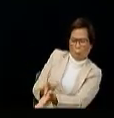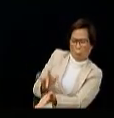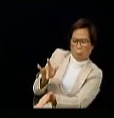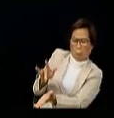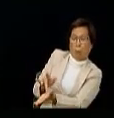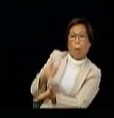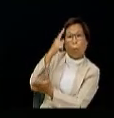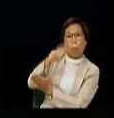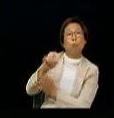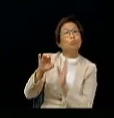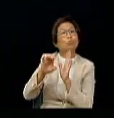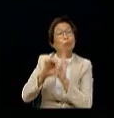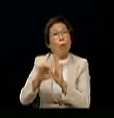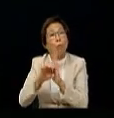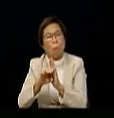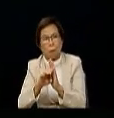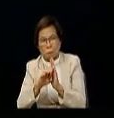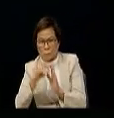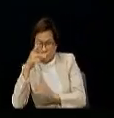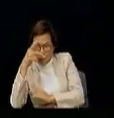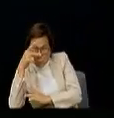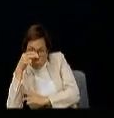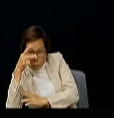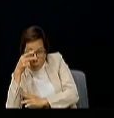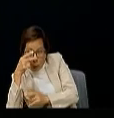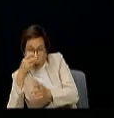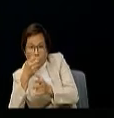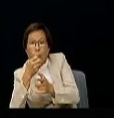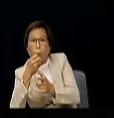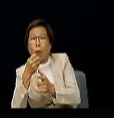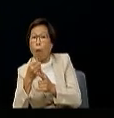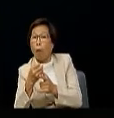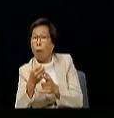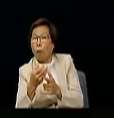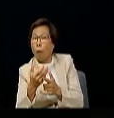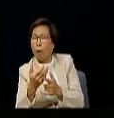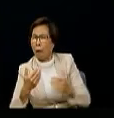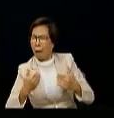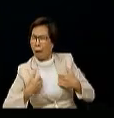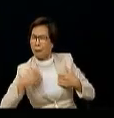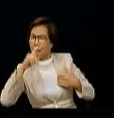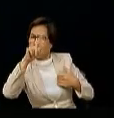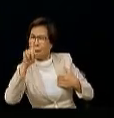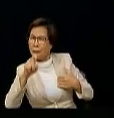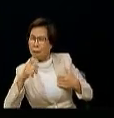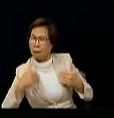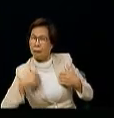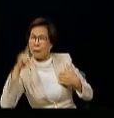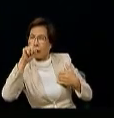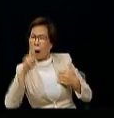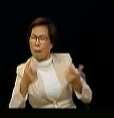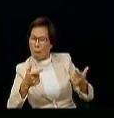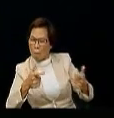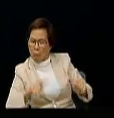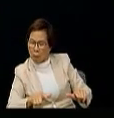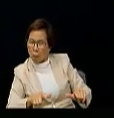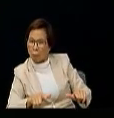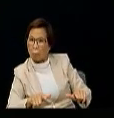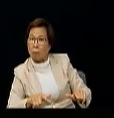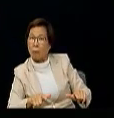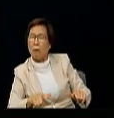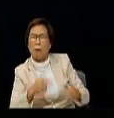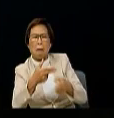untuk misalnya Spy ataupun andakah belah ckup insiden